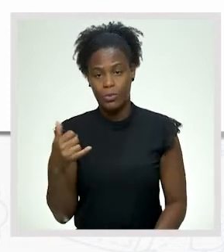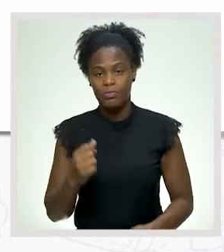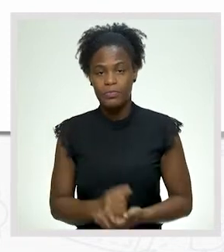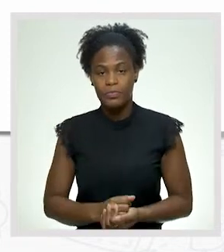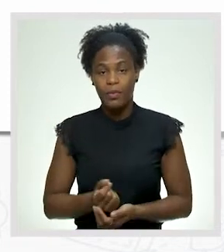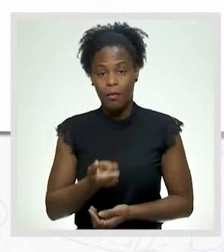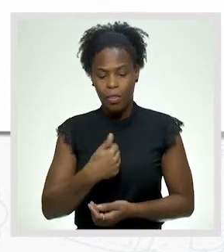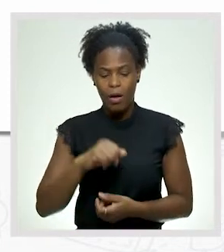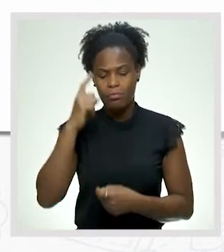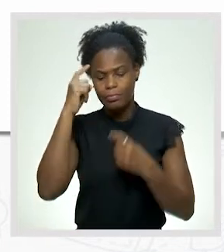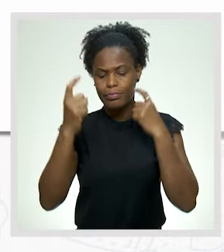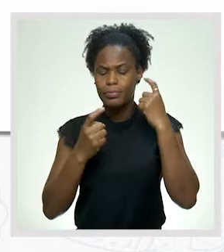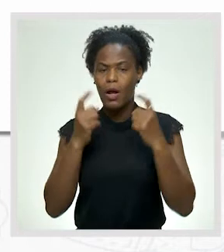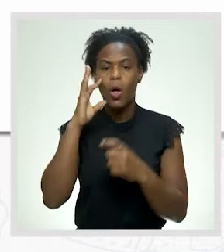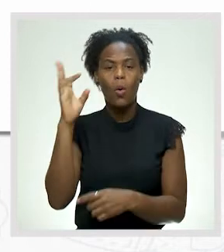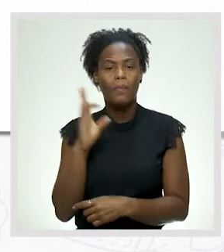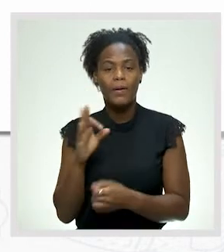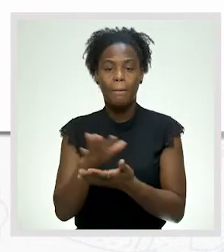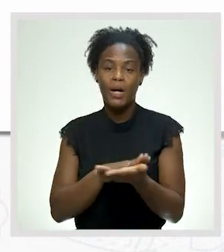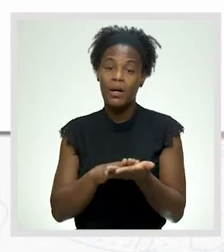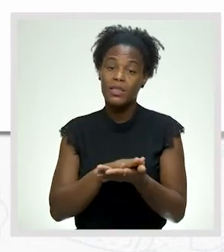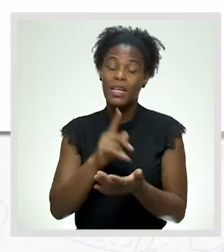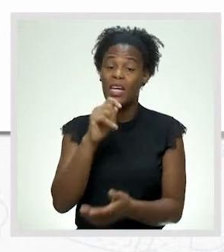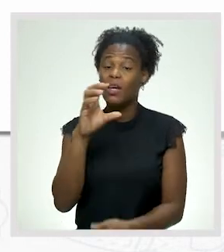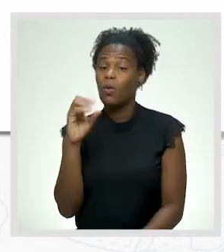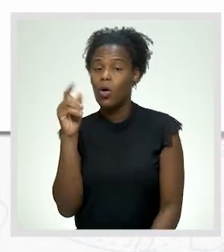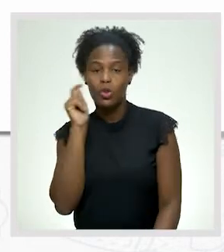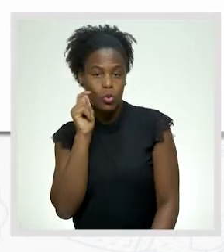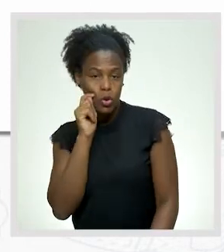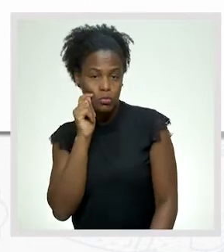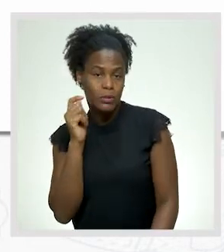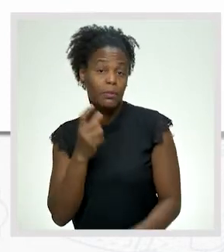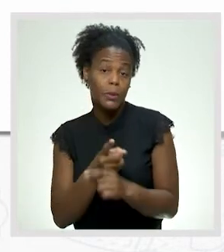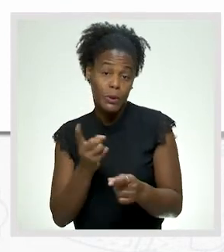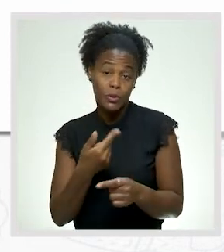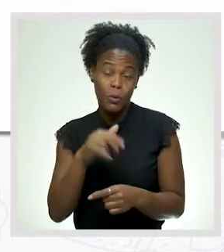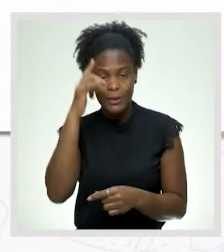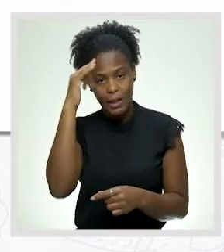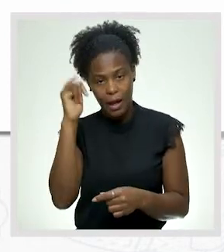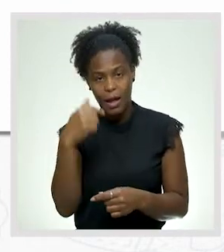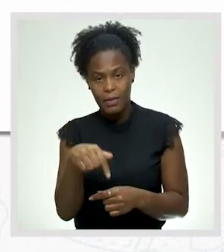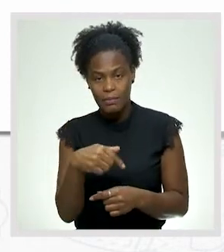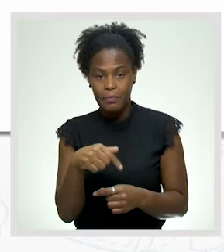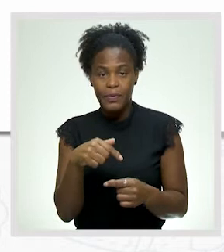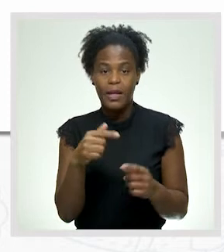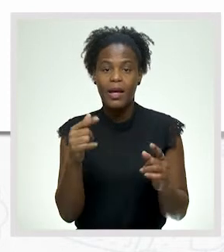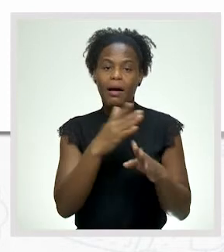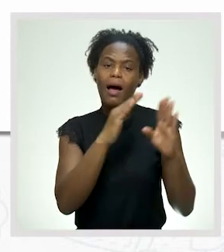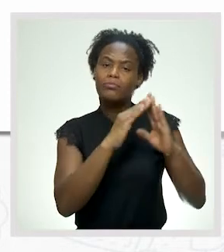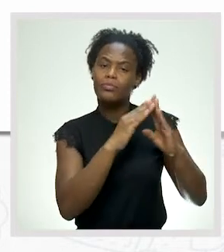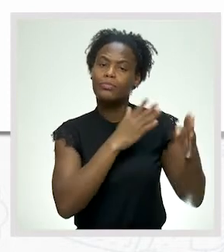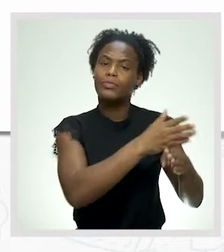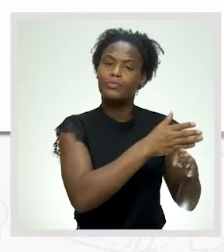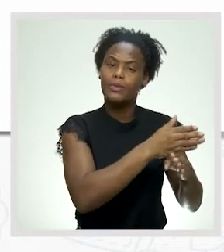avait pensé à un hôtel basé sur l'écotourisme, alors on a eu l'idée des cabanes sur la